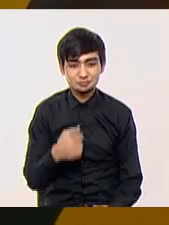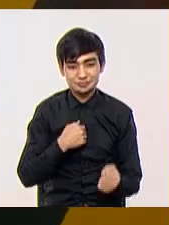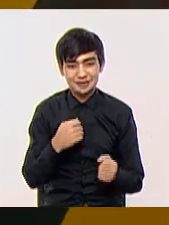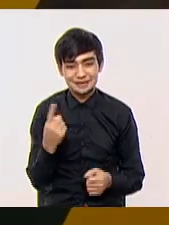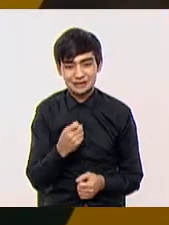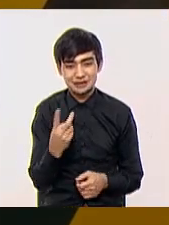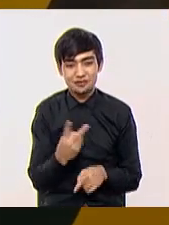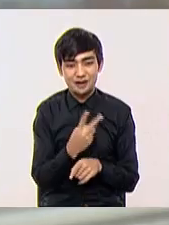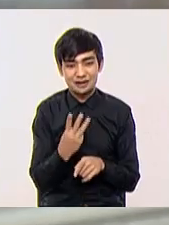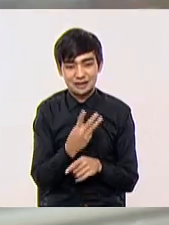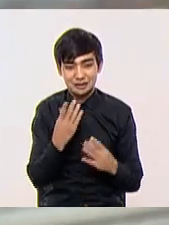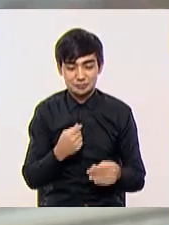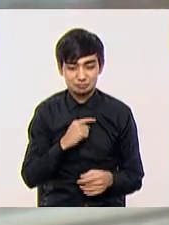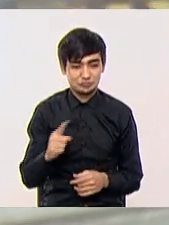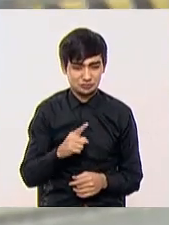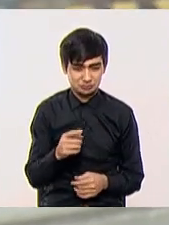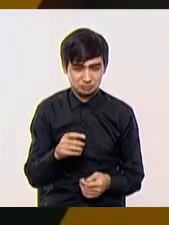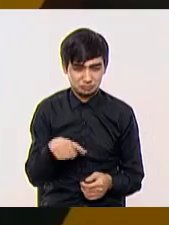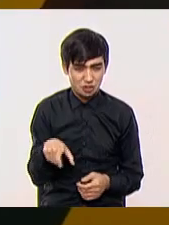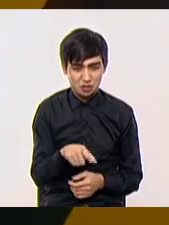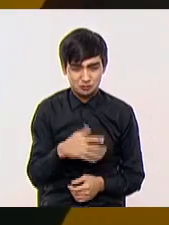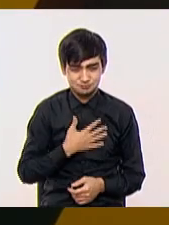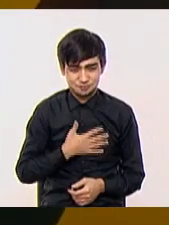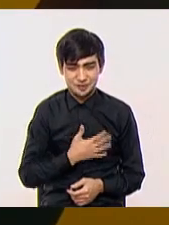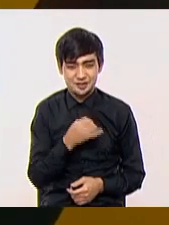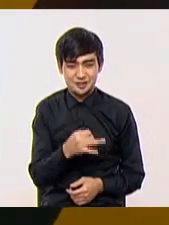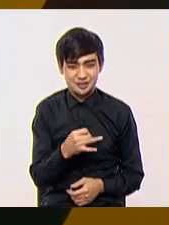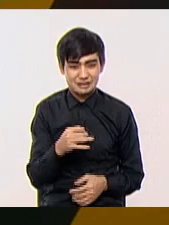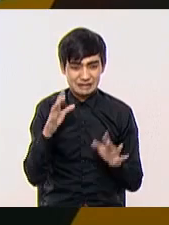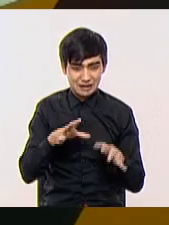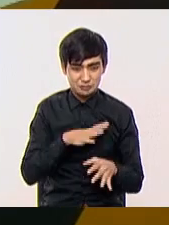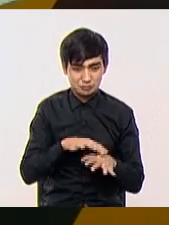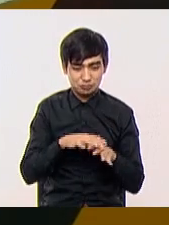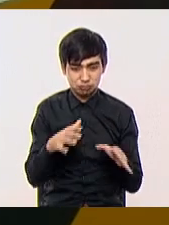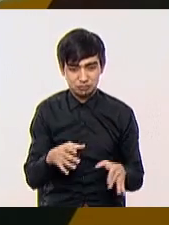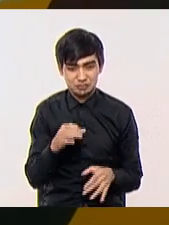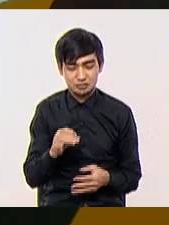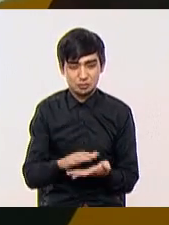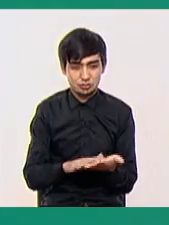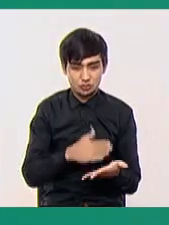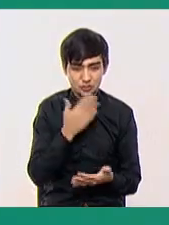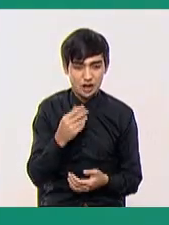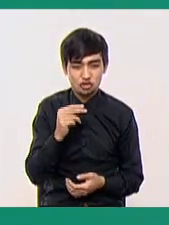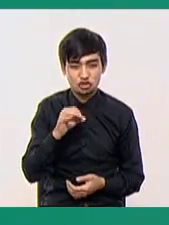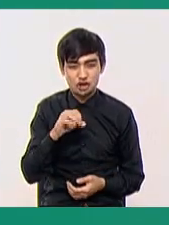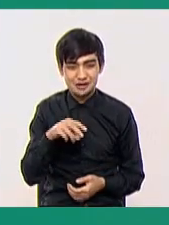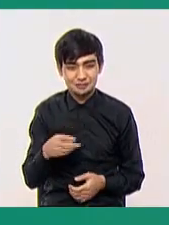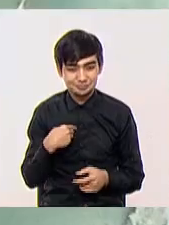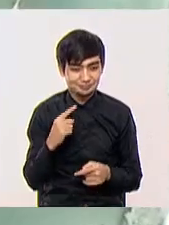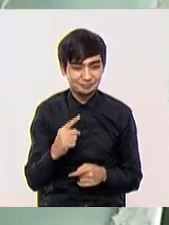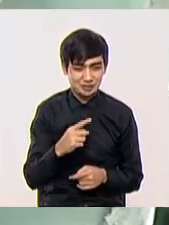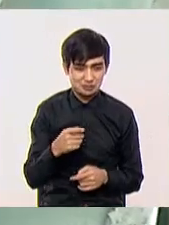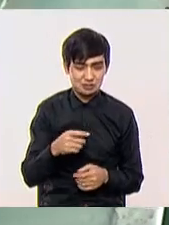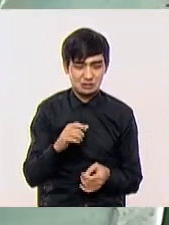жол нашар ба. Қарда кейде тазаланады, кейде тазаланбайды. Мысалы, Шелекке қарай жүретін жол нашар. Енді перебалдығына